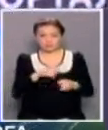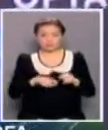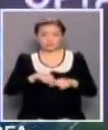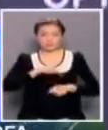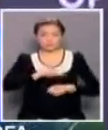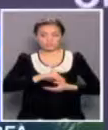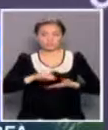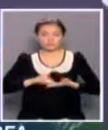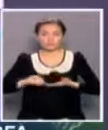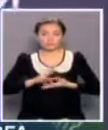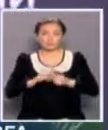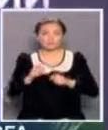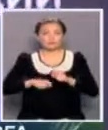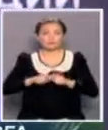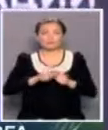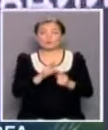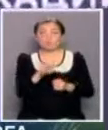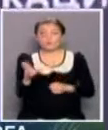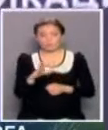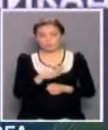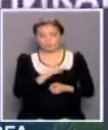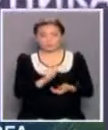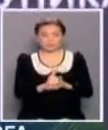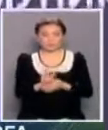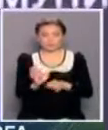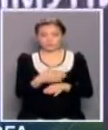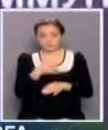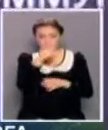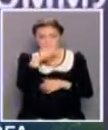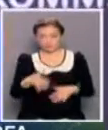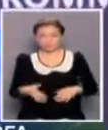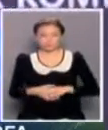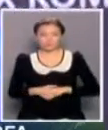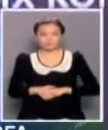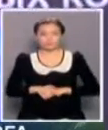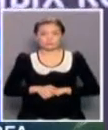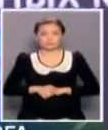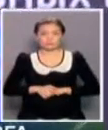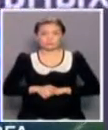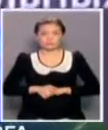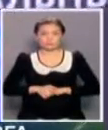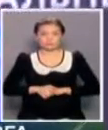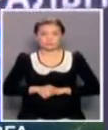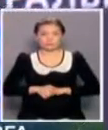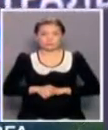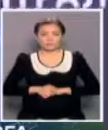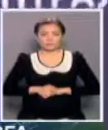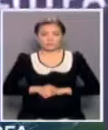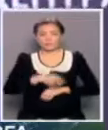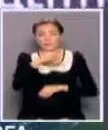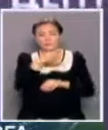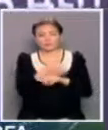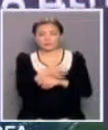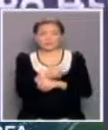жұмысын жазғанда, оны тексеру, оны кім тексеру керек? Оны біз алып тастай аламыз ба, алып тастай алмаймыз ба деген сұрақ пайда болады. Оған